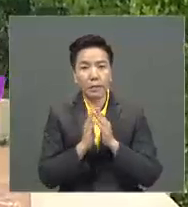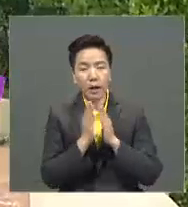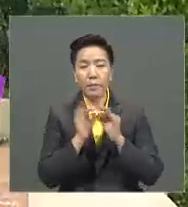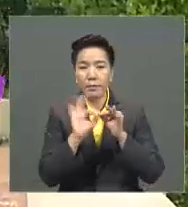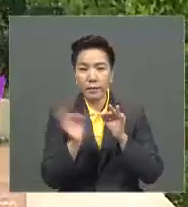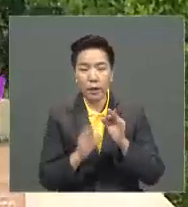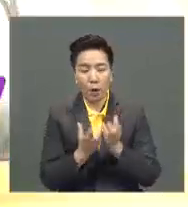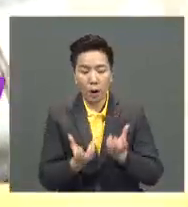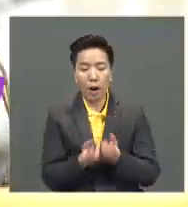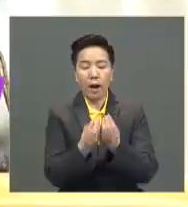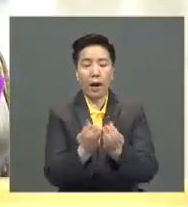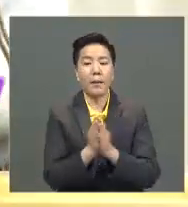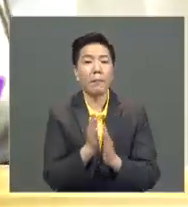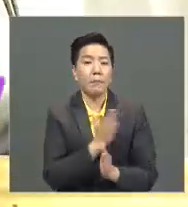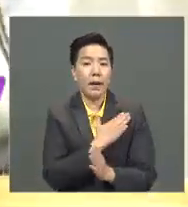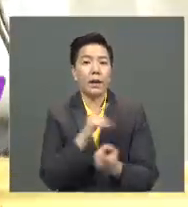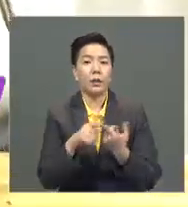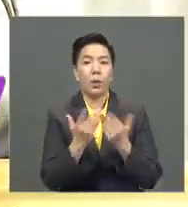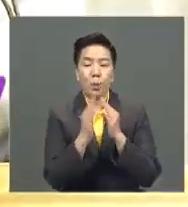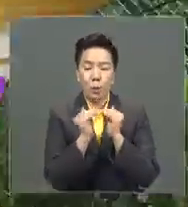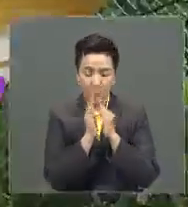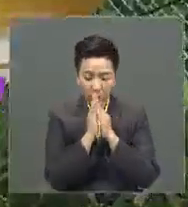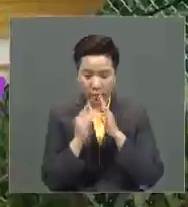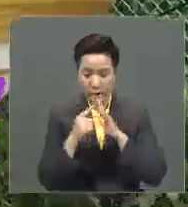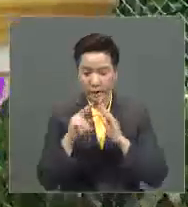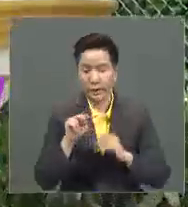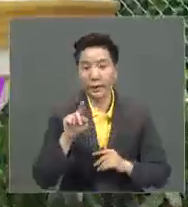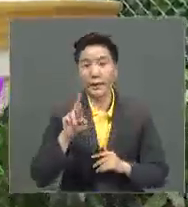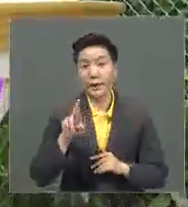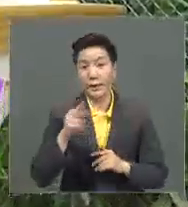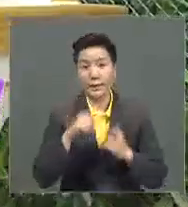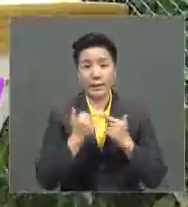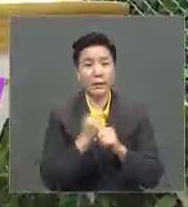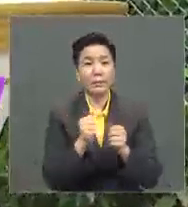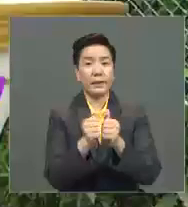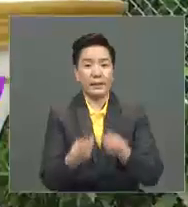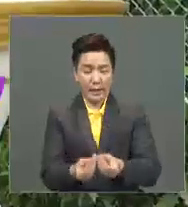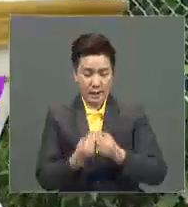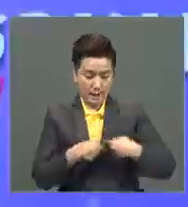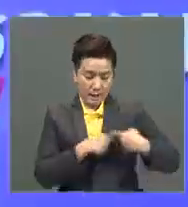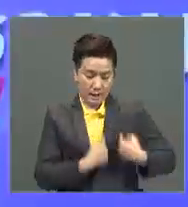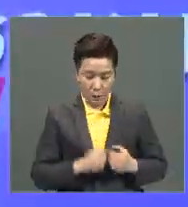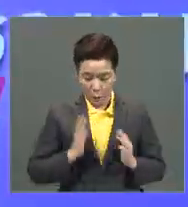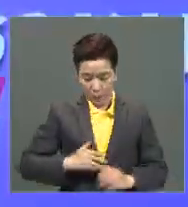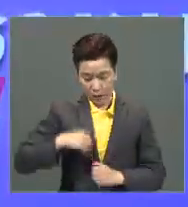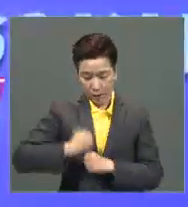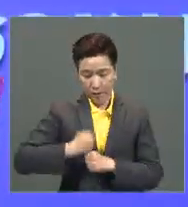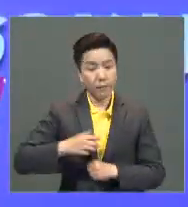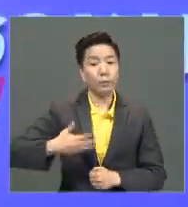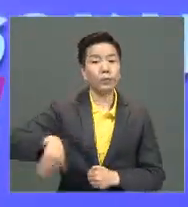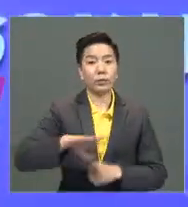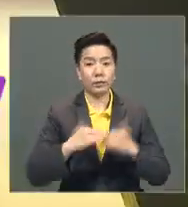เครื่องไทยธรรมแด่พระสงฆ์จากวัดหลวงพ่อเนนเพื่อความเป็นสิริมงคลและสร้างขวัญกำลังใจให้กับเจ้าหน้าที่นะ